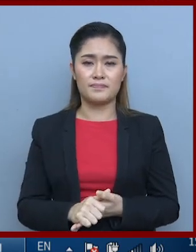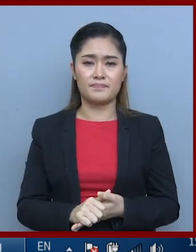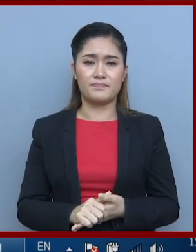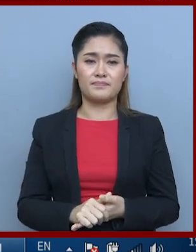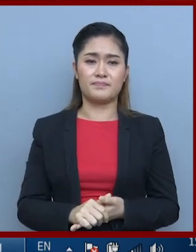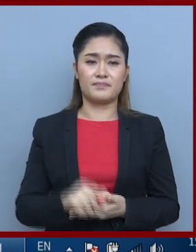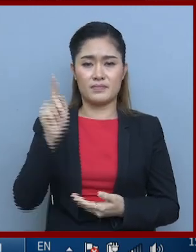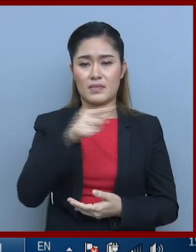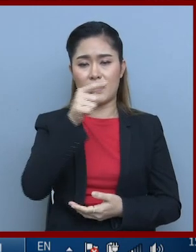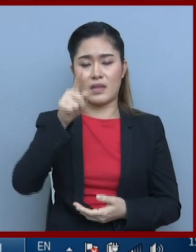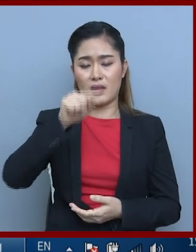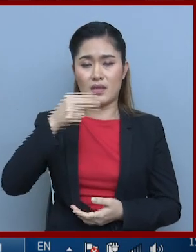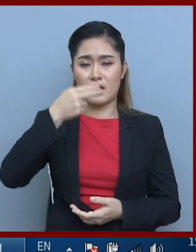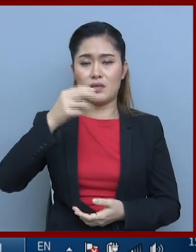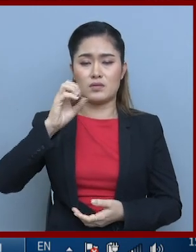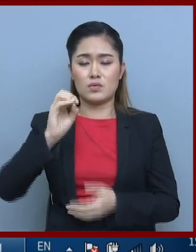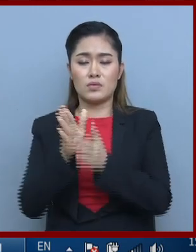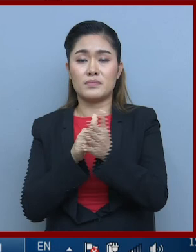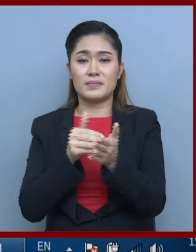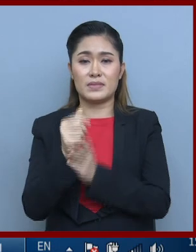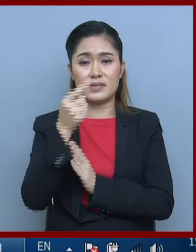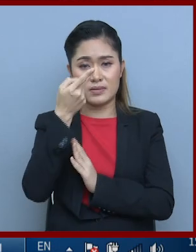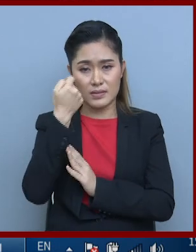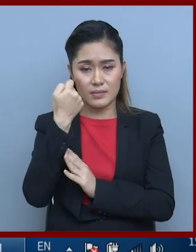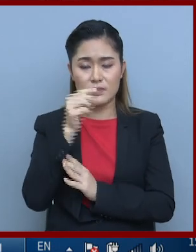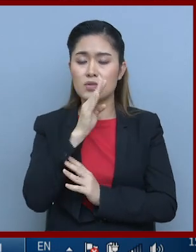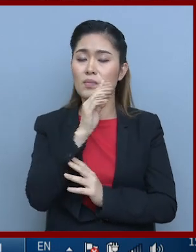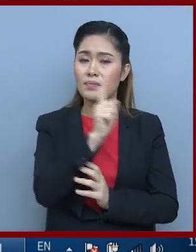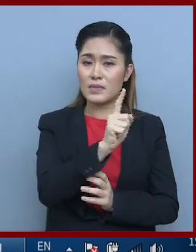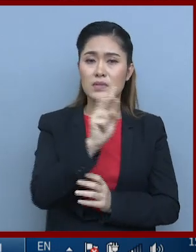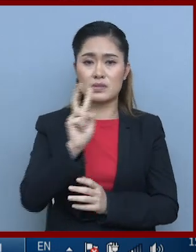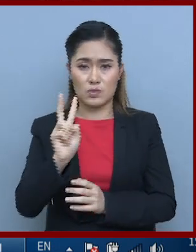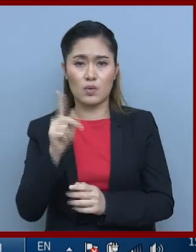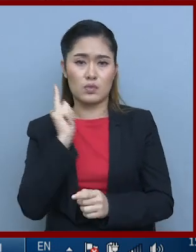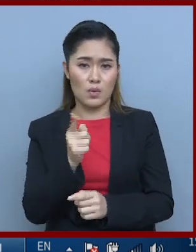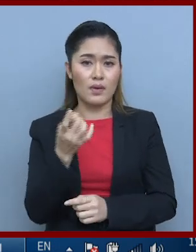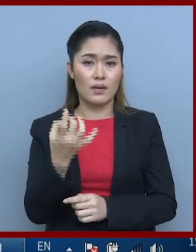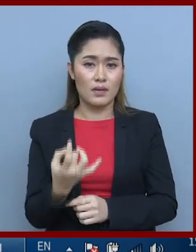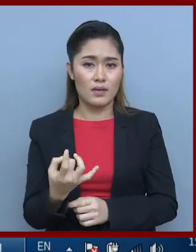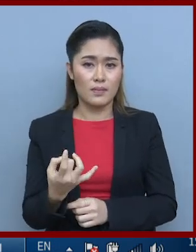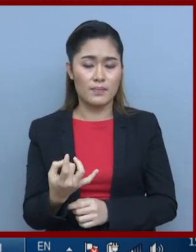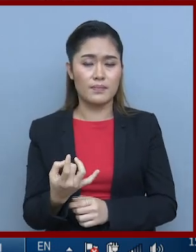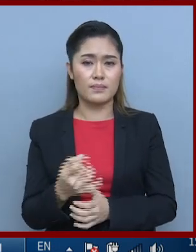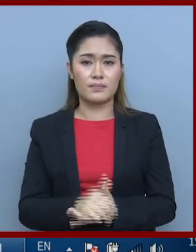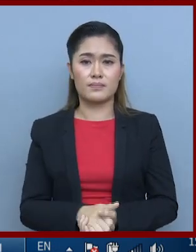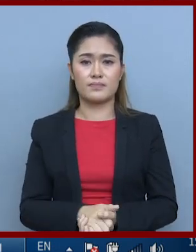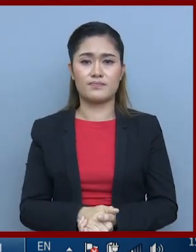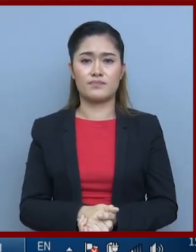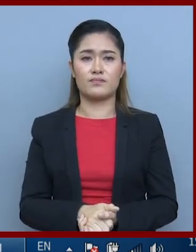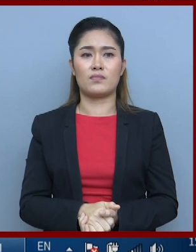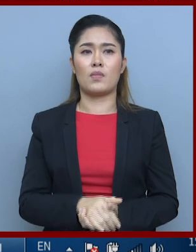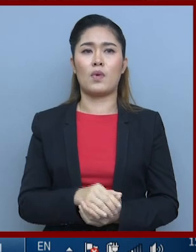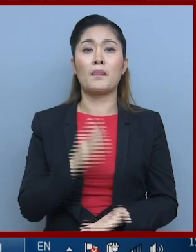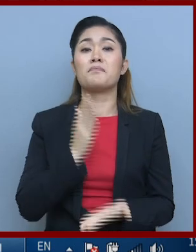and head 0นะหรือเป็นสีดำ timer 1กับ timer 2ก็ต้องเป็นอะไร